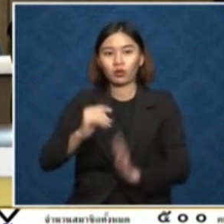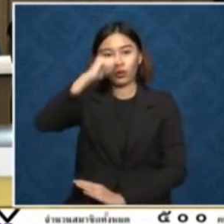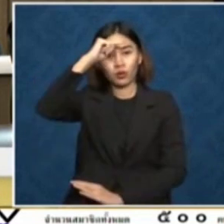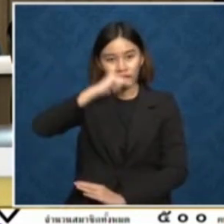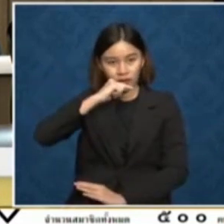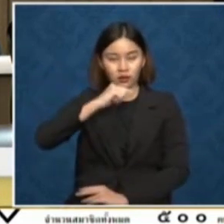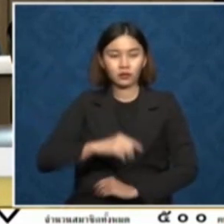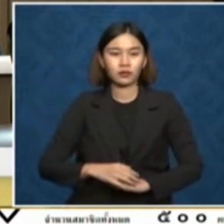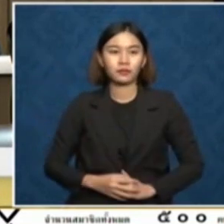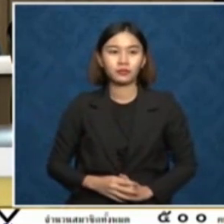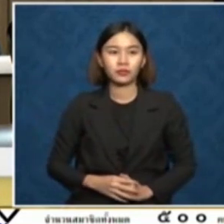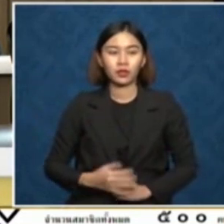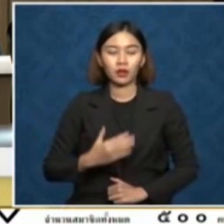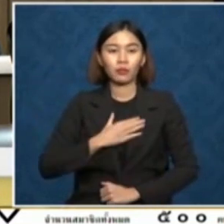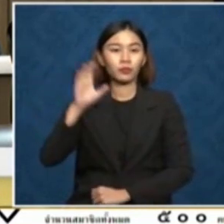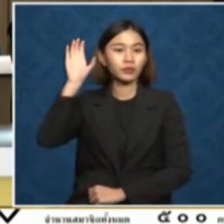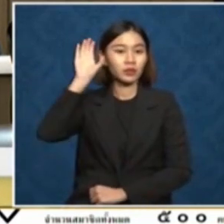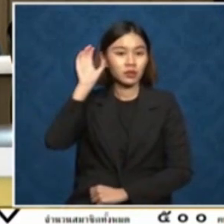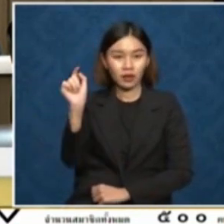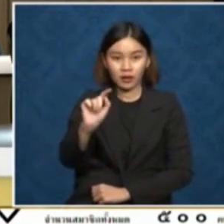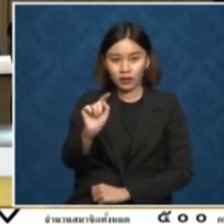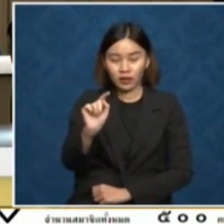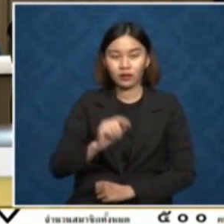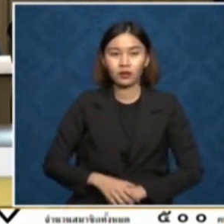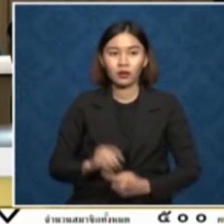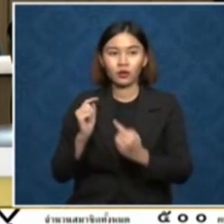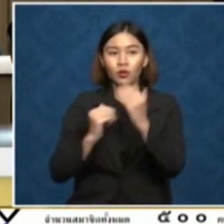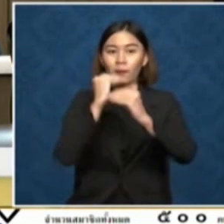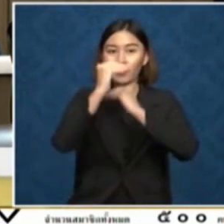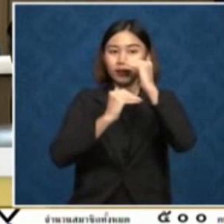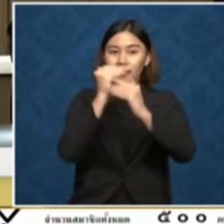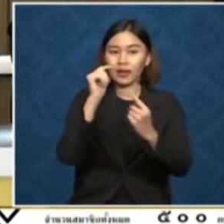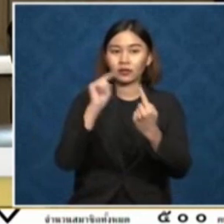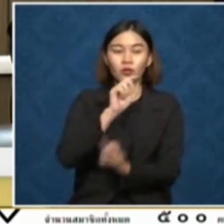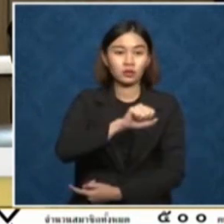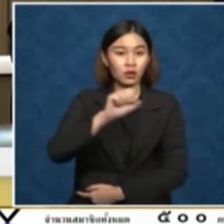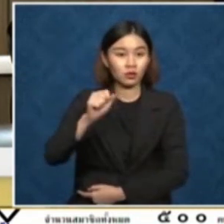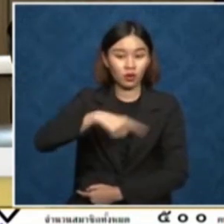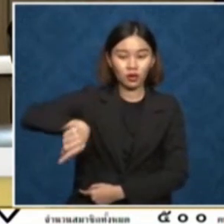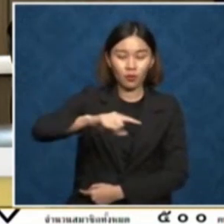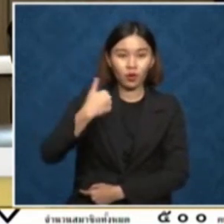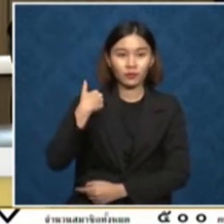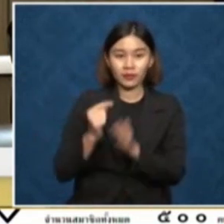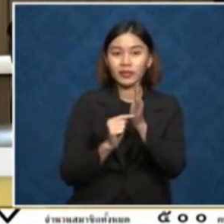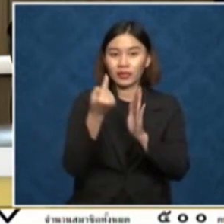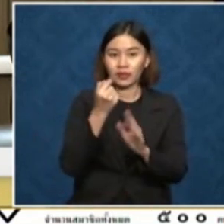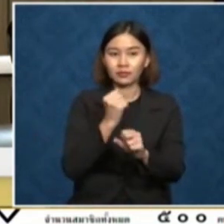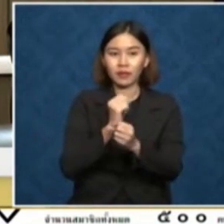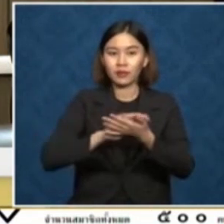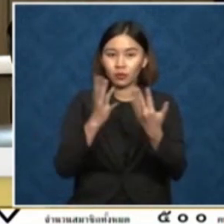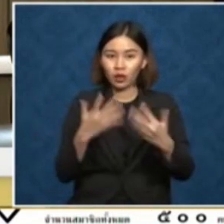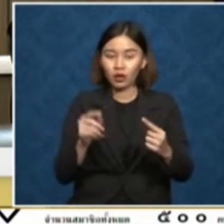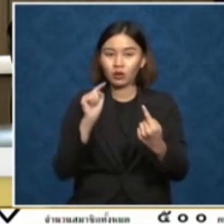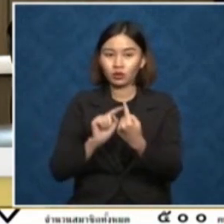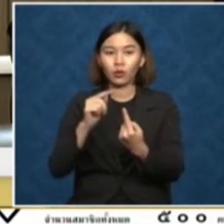ของเราและผมเชื่อมั่นครับว่ารัฐบาลก็ให้ความสำคัญต่อหลักความเท่าเทียมและเคารพในอัตลักษณ์ที่มี